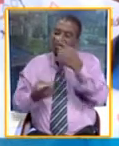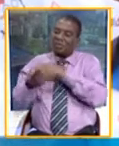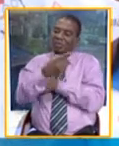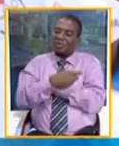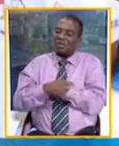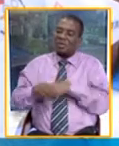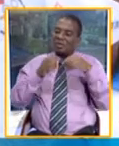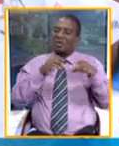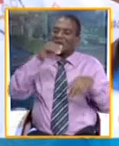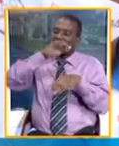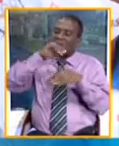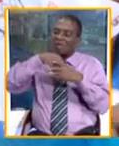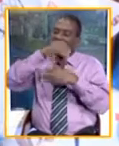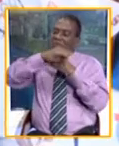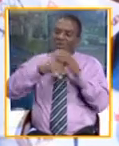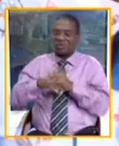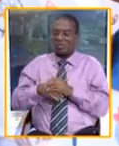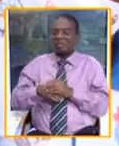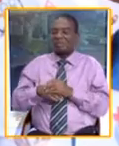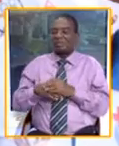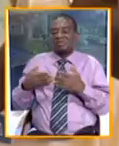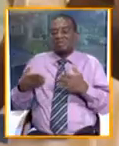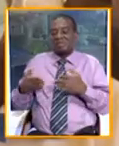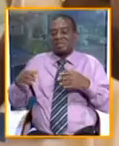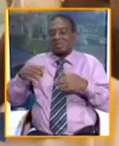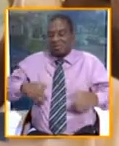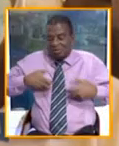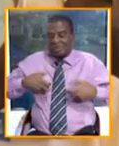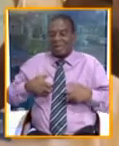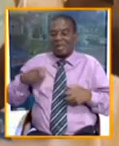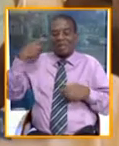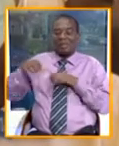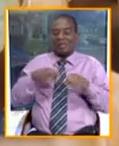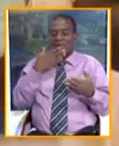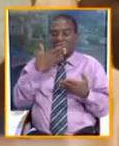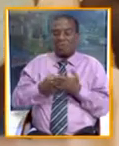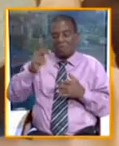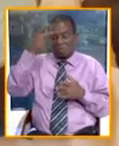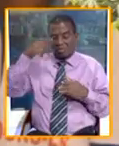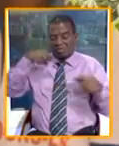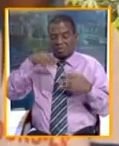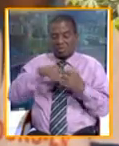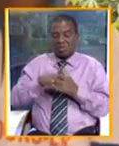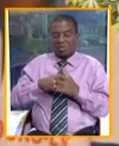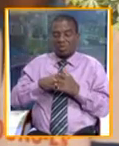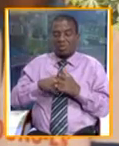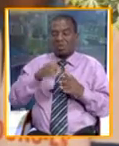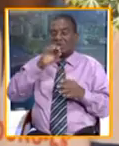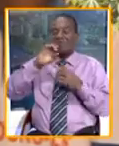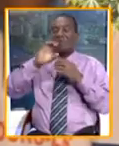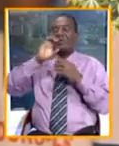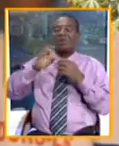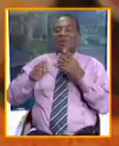il se met dans tous ses états. Il peut frapper, il peut faire tout ce qu'il veut. Pour mener une bonne politique de lutte contre la consommation du tabac,